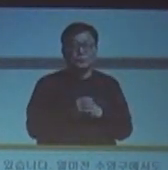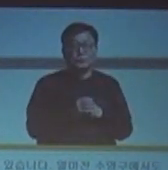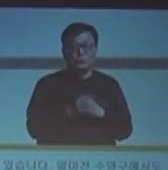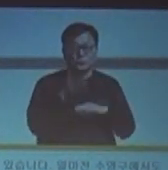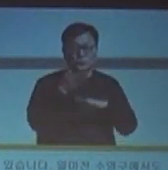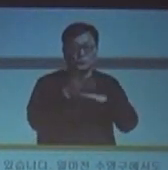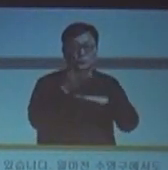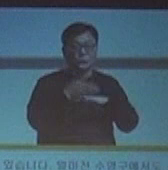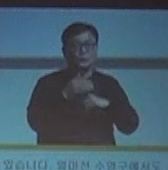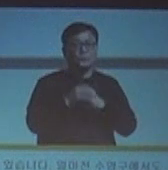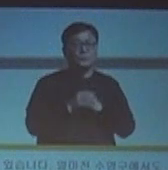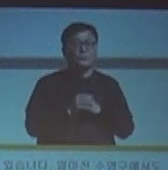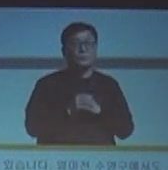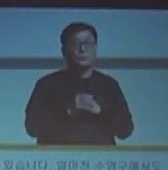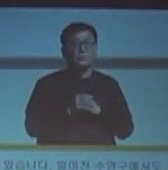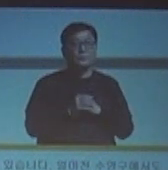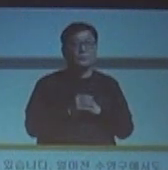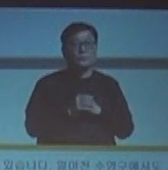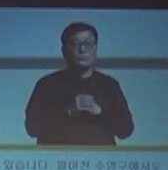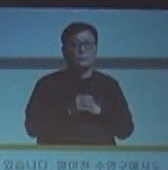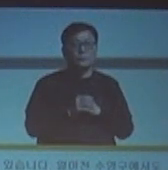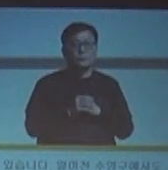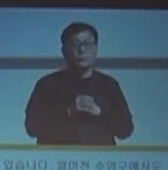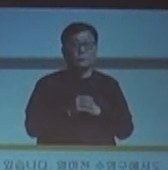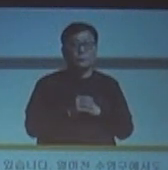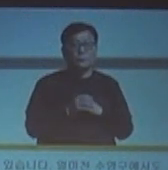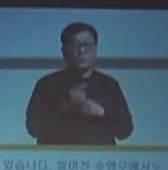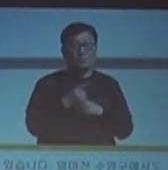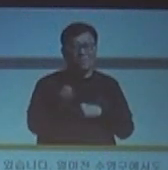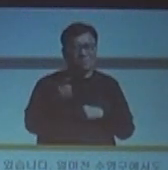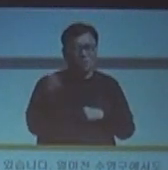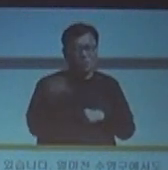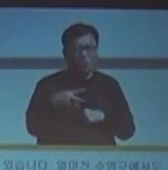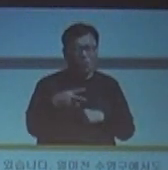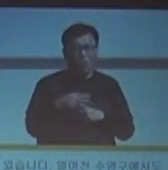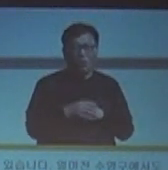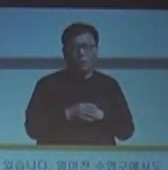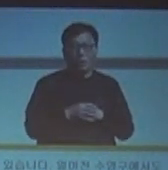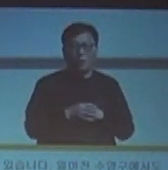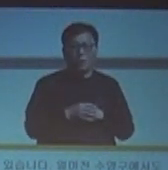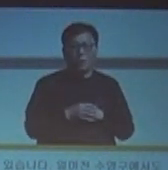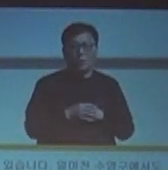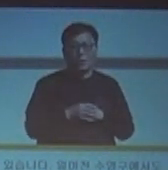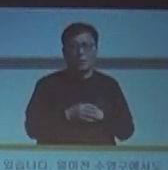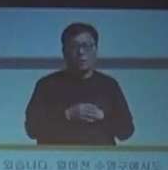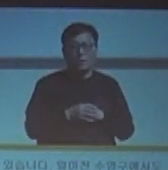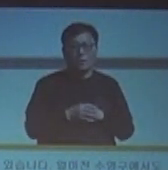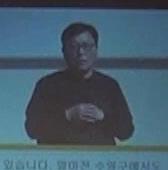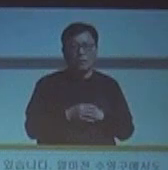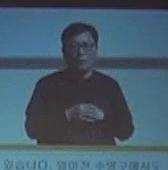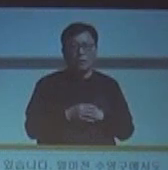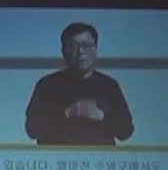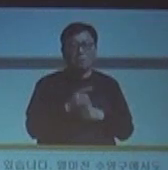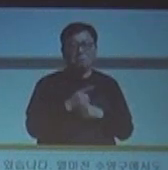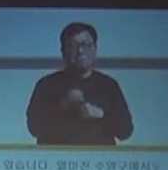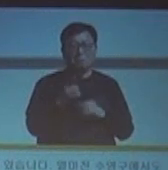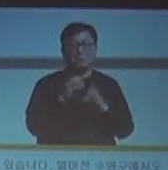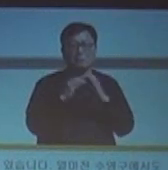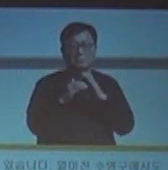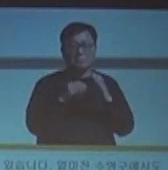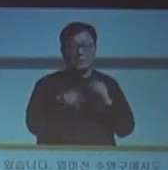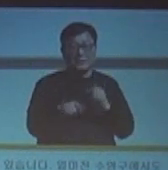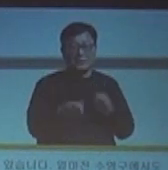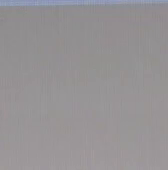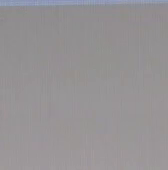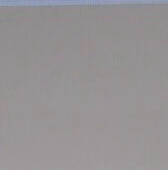감사합니다 네 잠깐만요 네. 내년에도? 아, 이 행사요? 이 행사가 네. 아, 이 행사는 소통할 수 있는 이 행사는 하죠